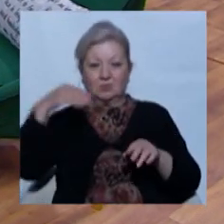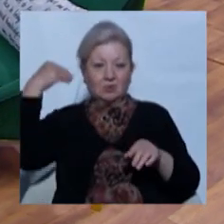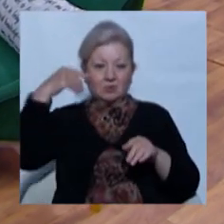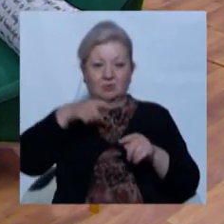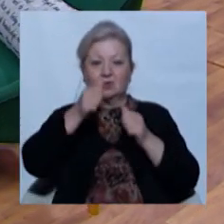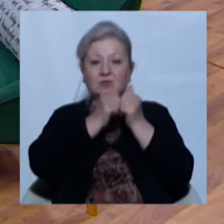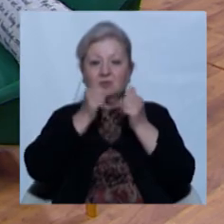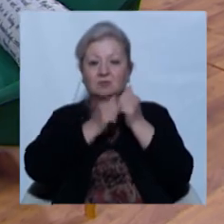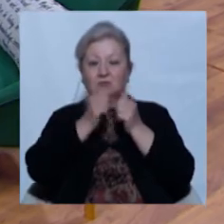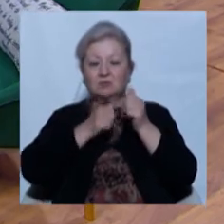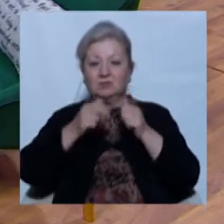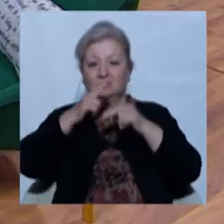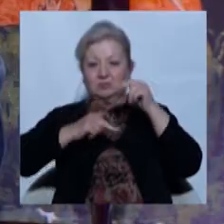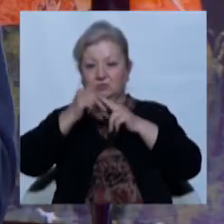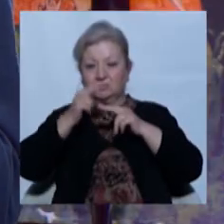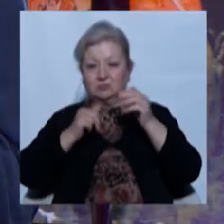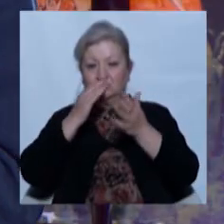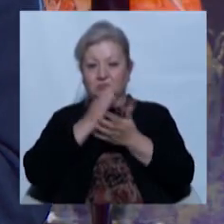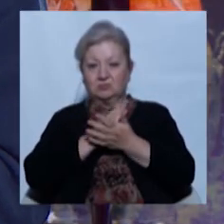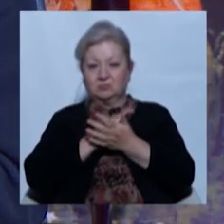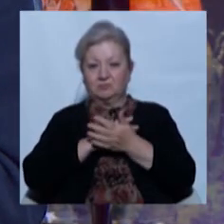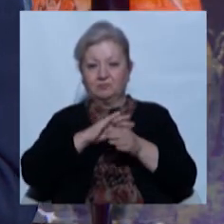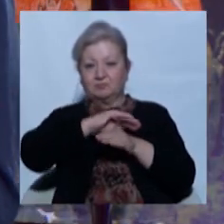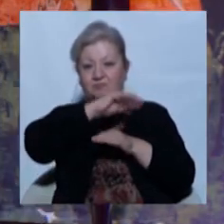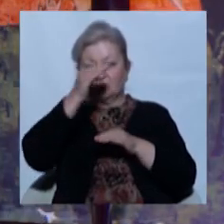ქვის ნაგებობიდან გამოვარჩევდი თაღოვან ქვის